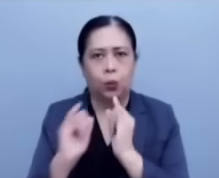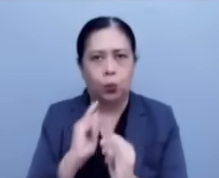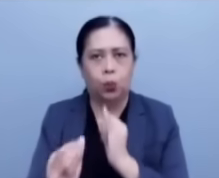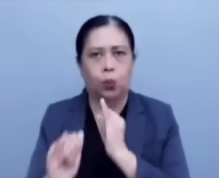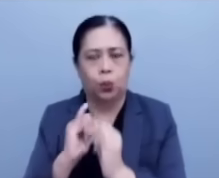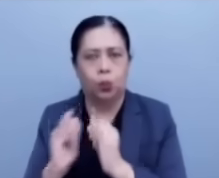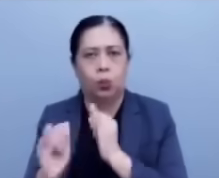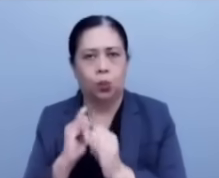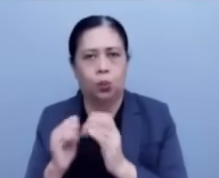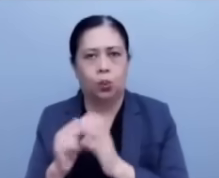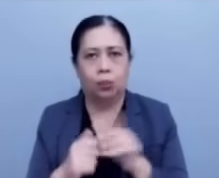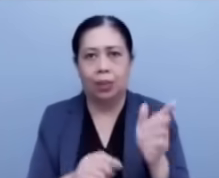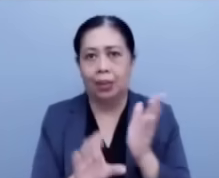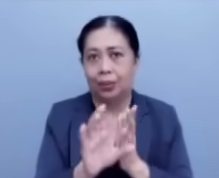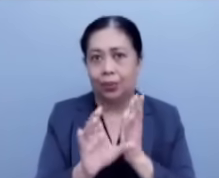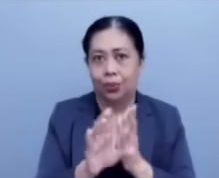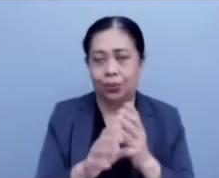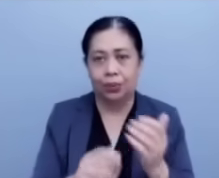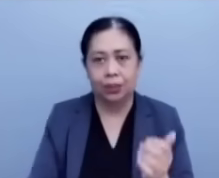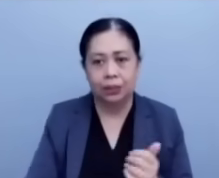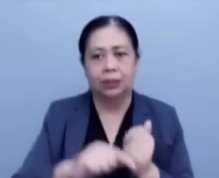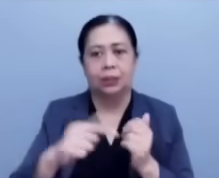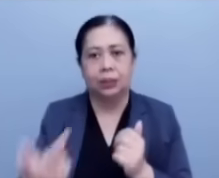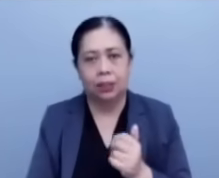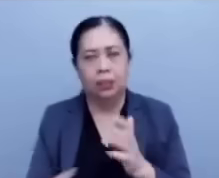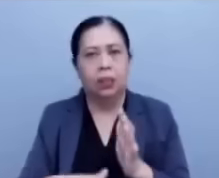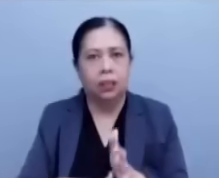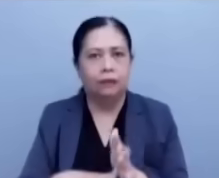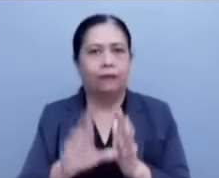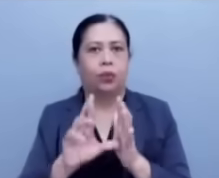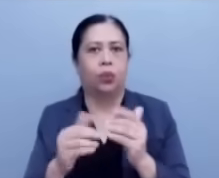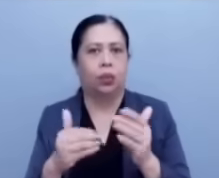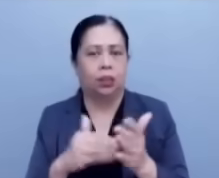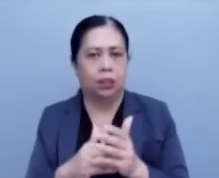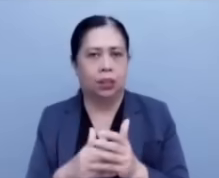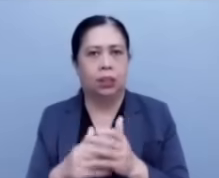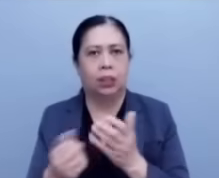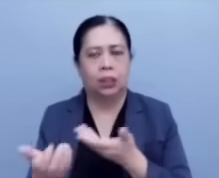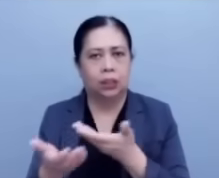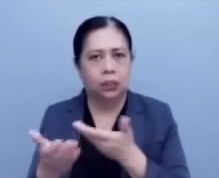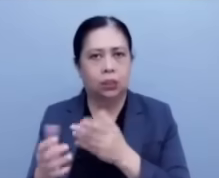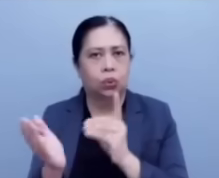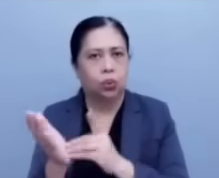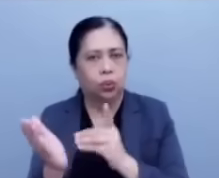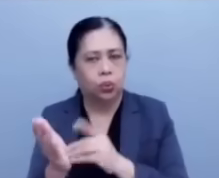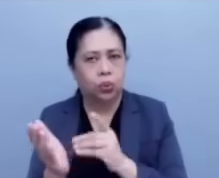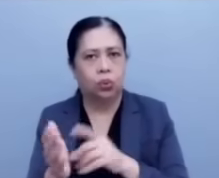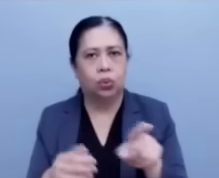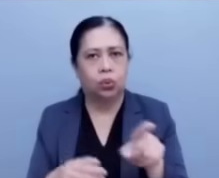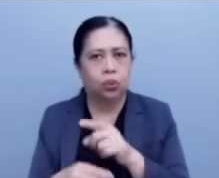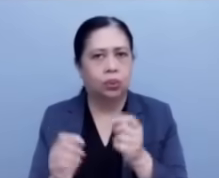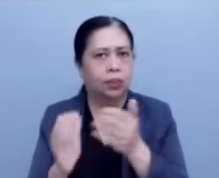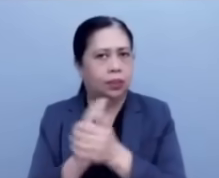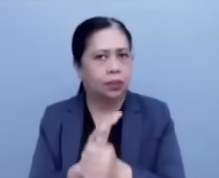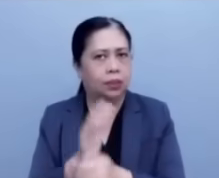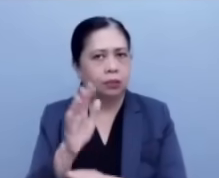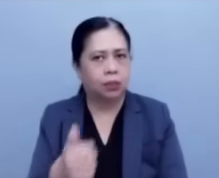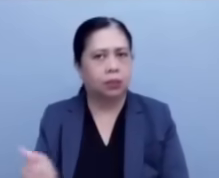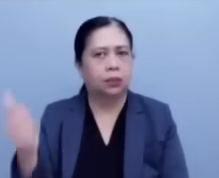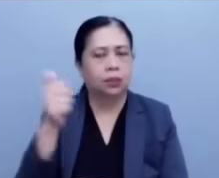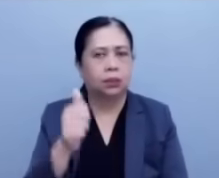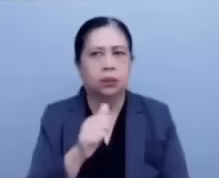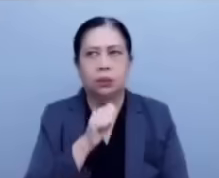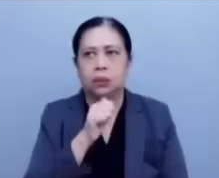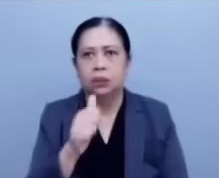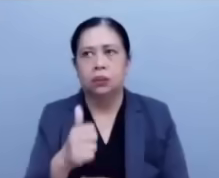mga psychologists. At pagkatapos po nun ay i-review din po ng mga psychiatric doctors po natin na mga eksperto sa ganyan po. At hindi po